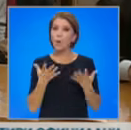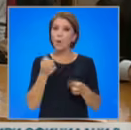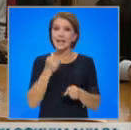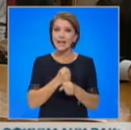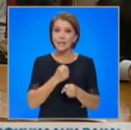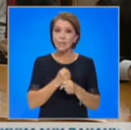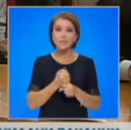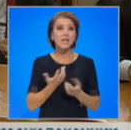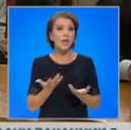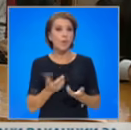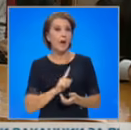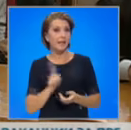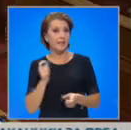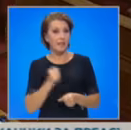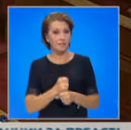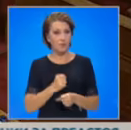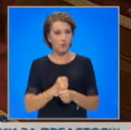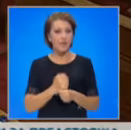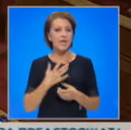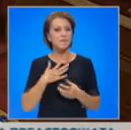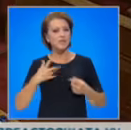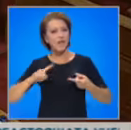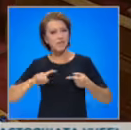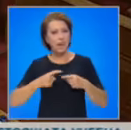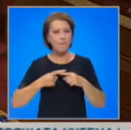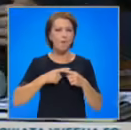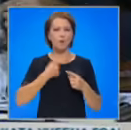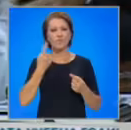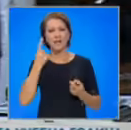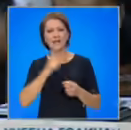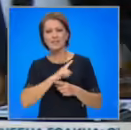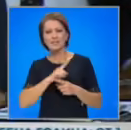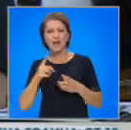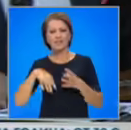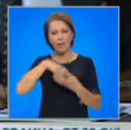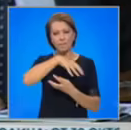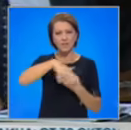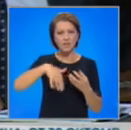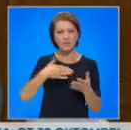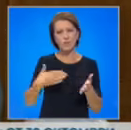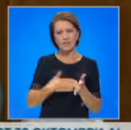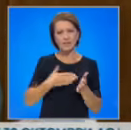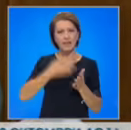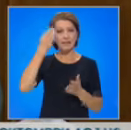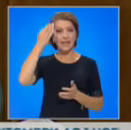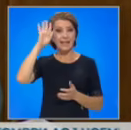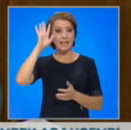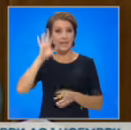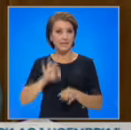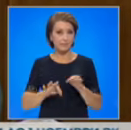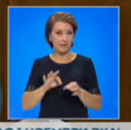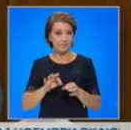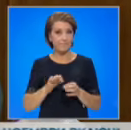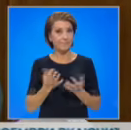работи. Споровете стигнаха и до съмнения за вмешателство извън парламента заради датата на изборите. Добре е